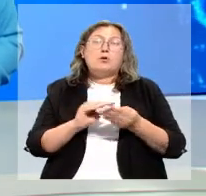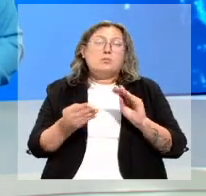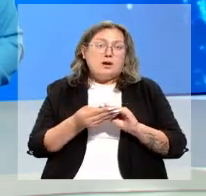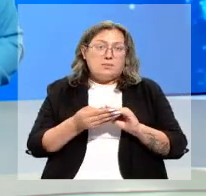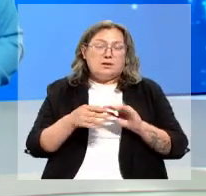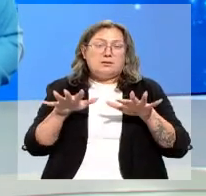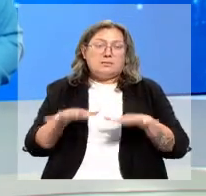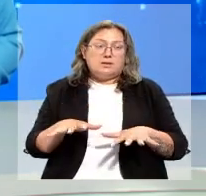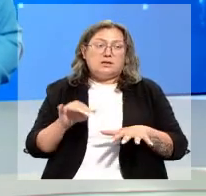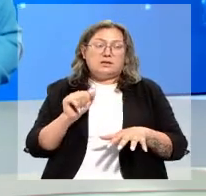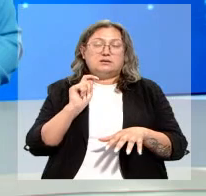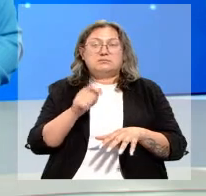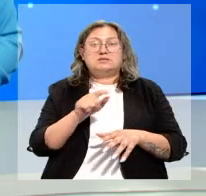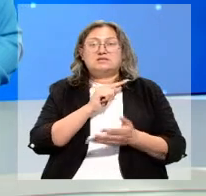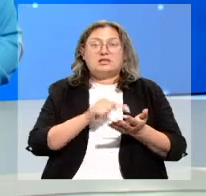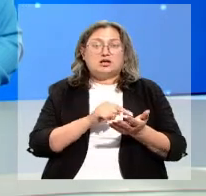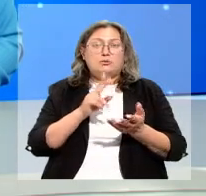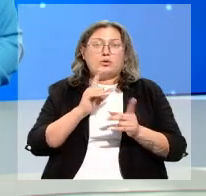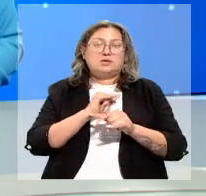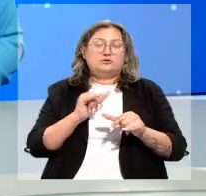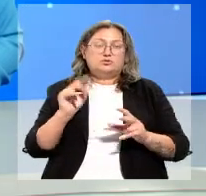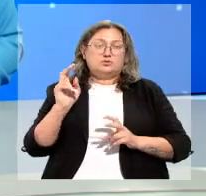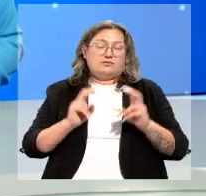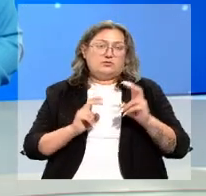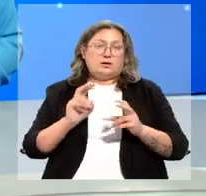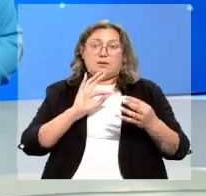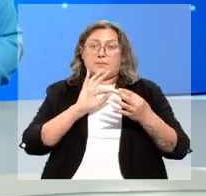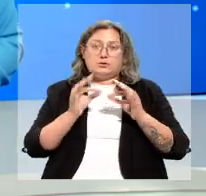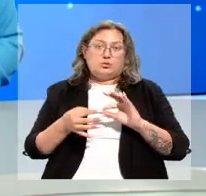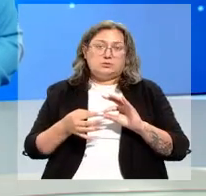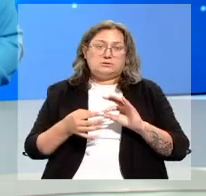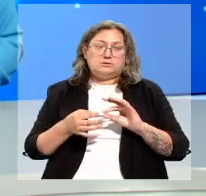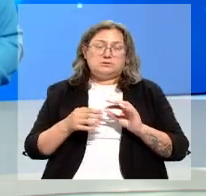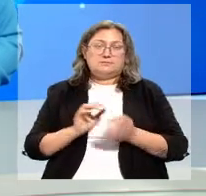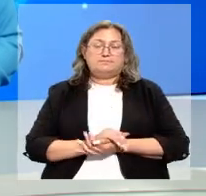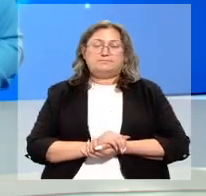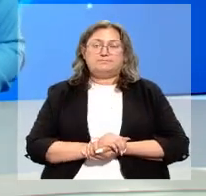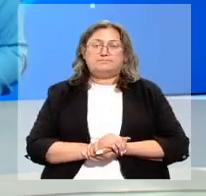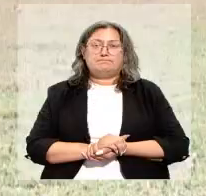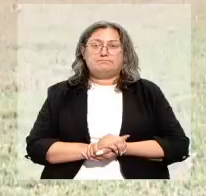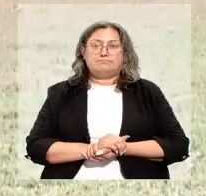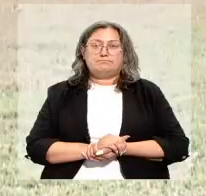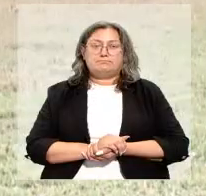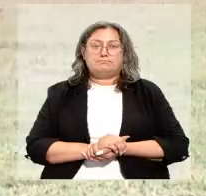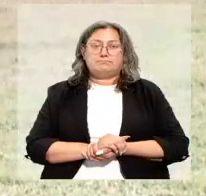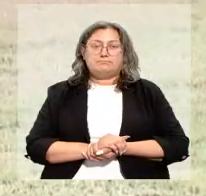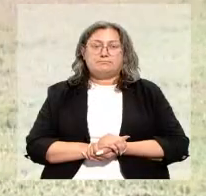проблемами объекта и поставил ряд задач по развитию завода. Подробности у Анель Пимичевой.